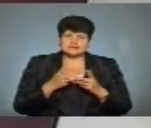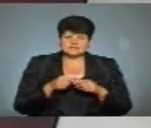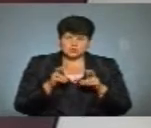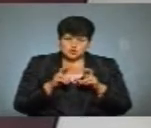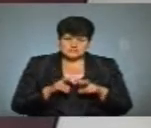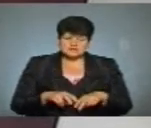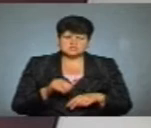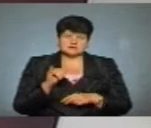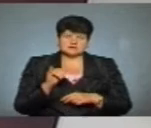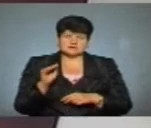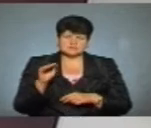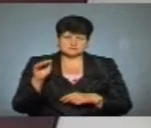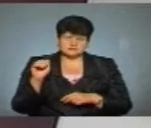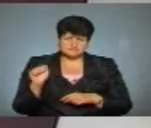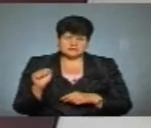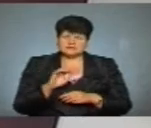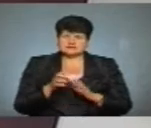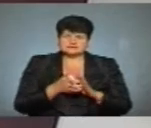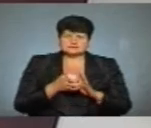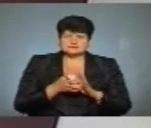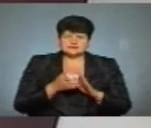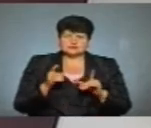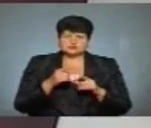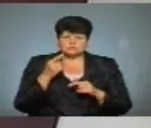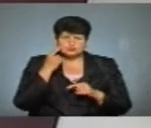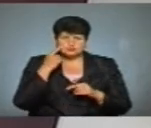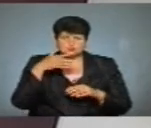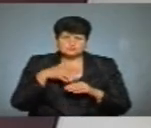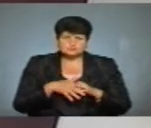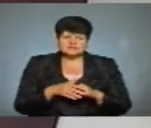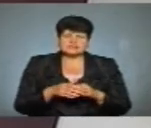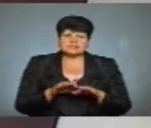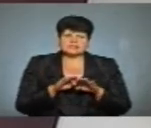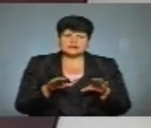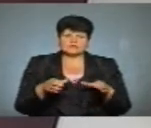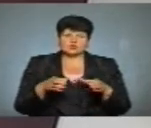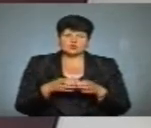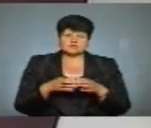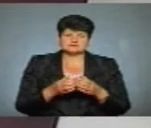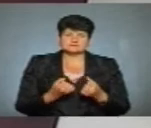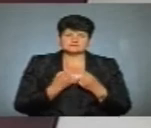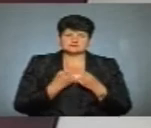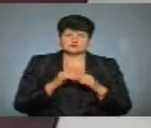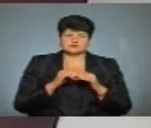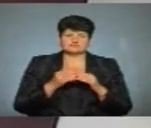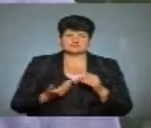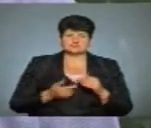досліджень методом імуноферментного аналізу недостатня, щоб оцінити рівень колективного імунітету жителів області.